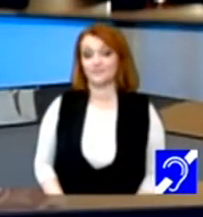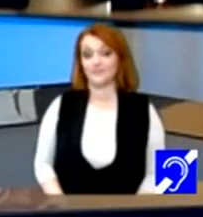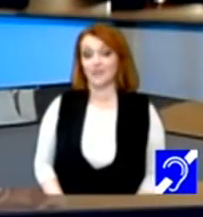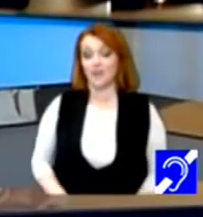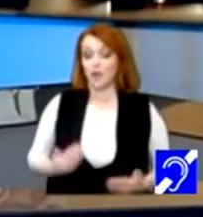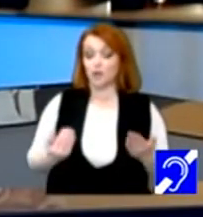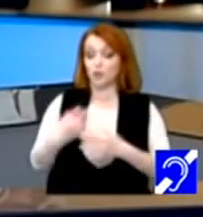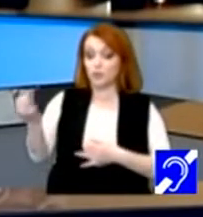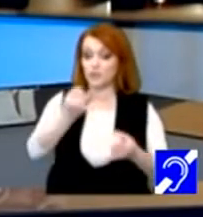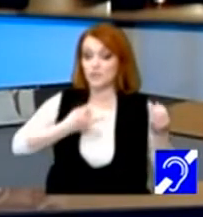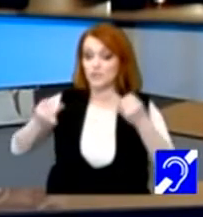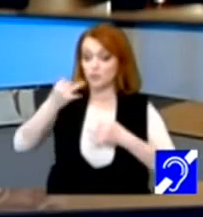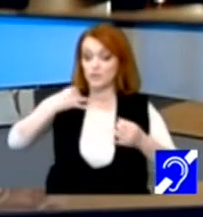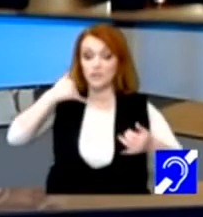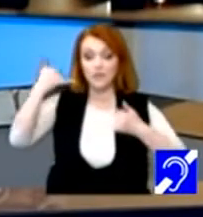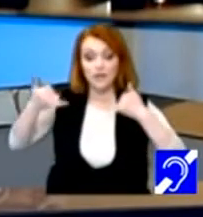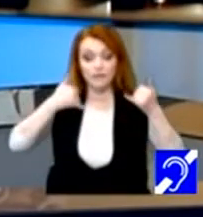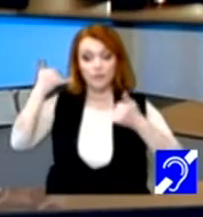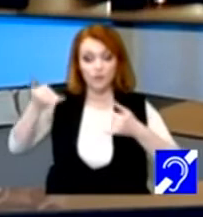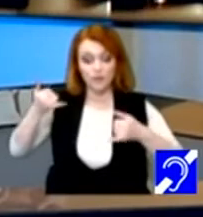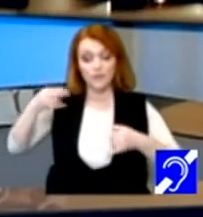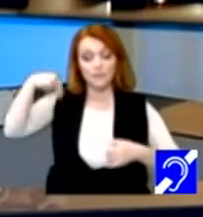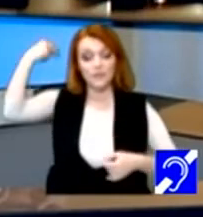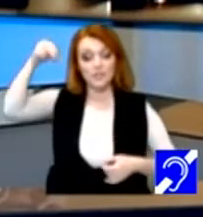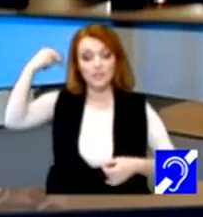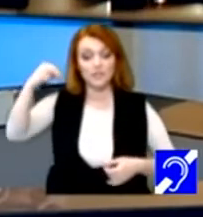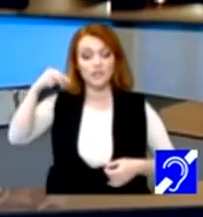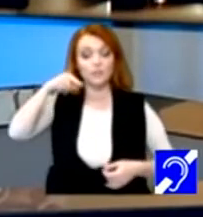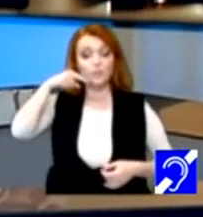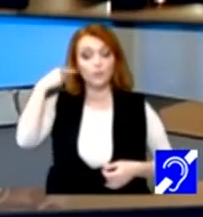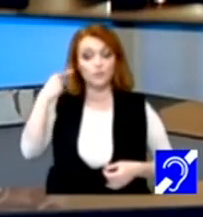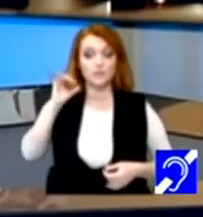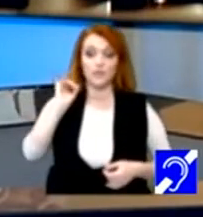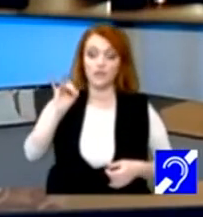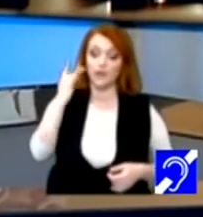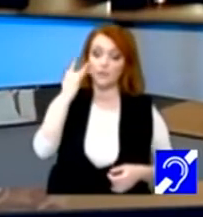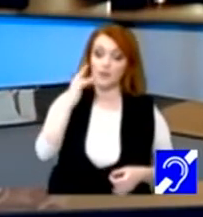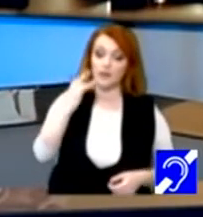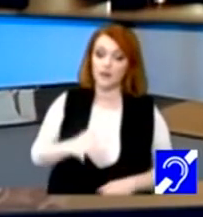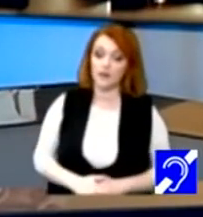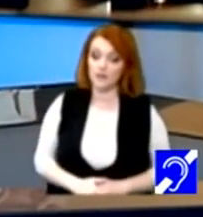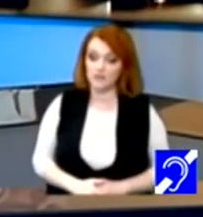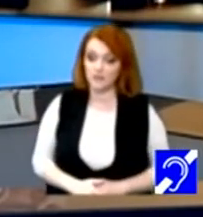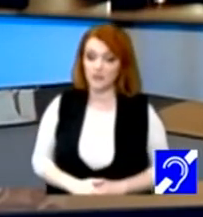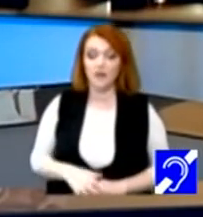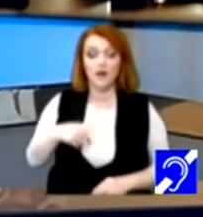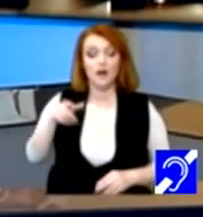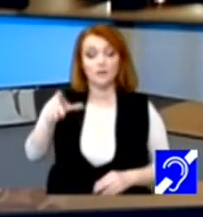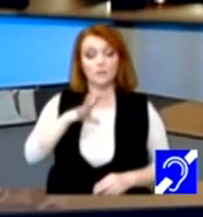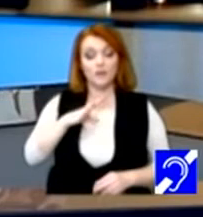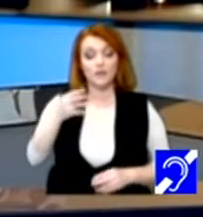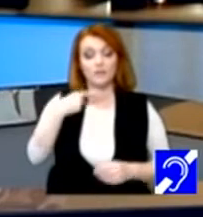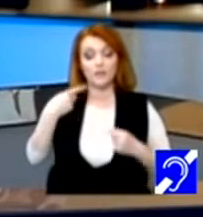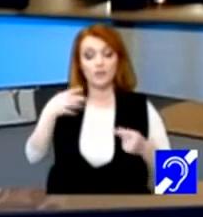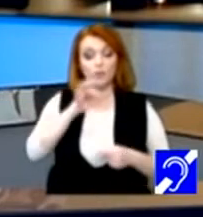Noua discuție telefonică între președinții Statelor Unite și Rusiei s-a transformat într-un schimb de avertismente asupra situației din